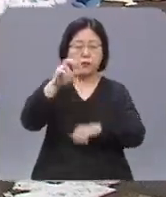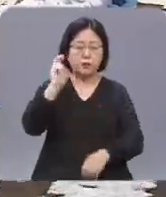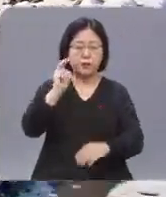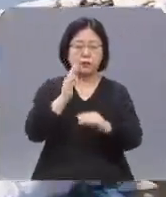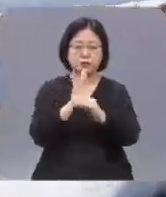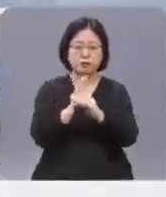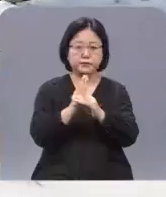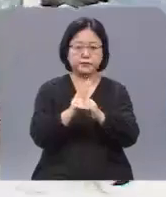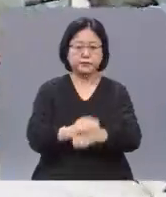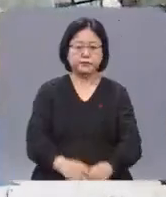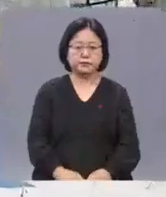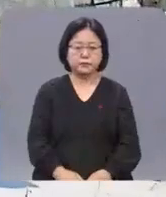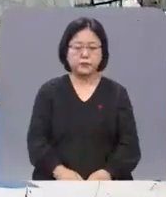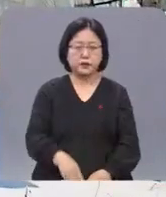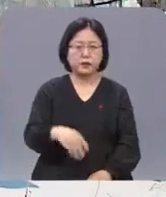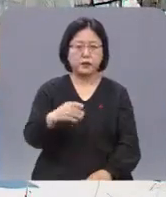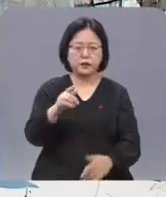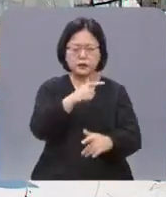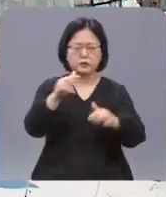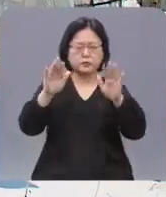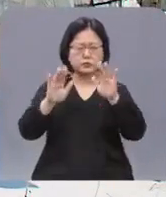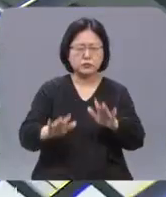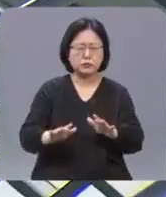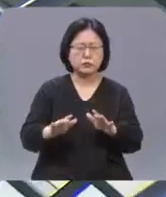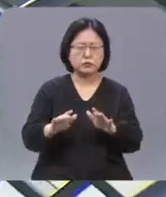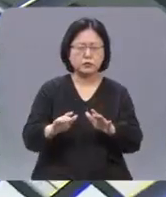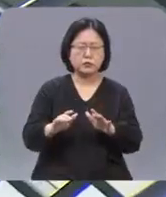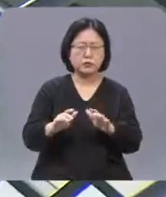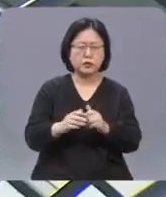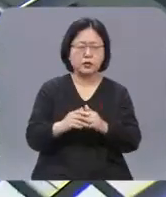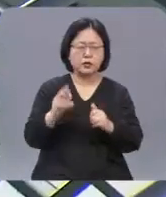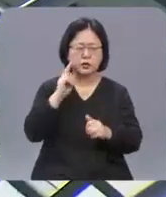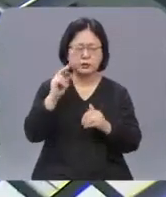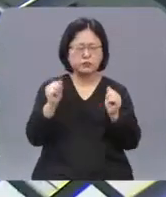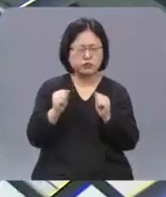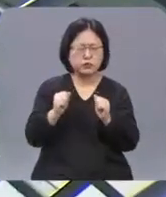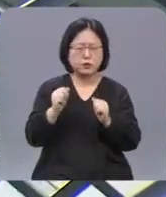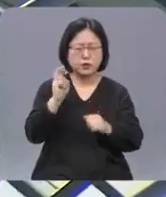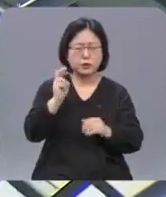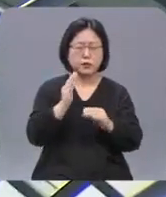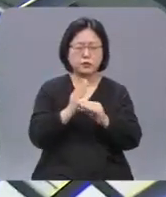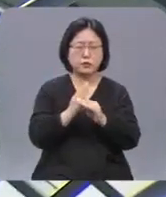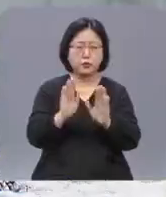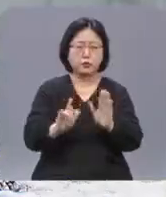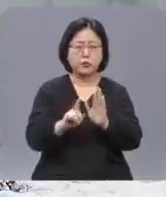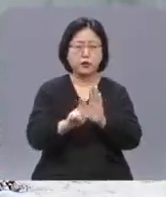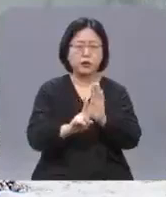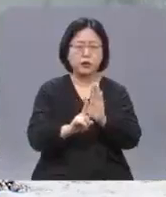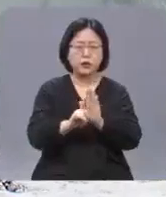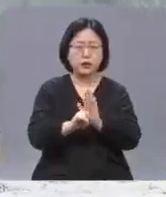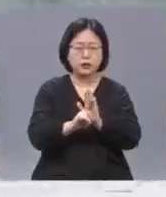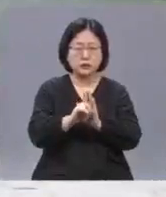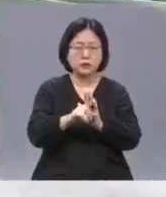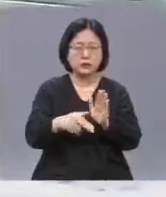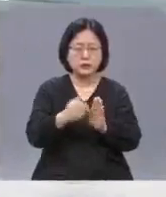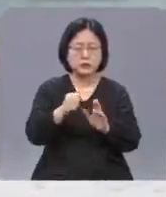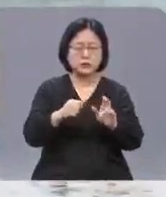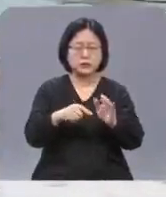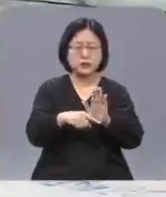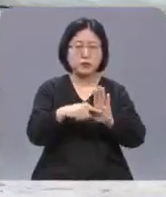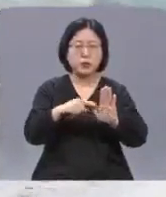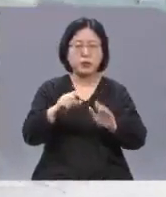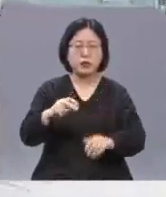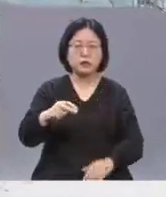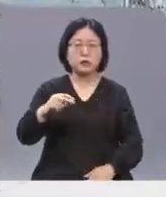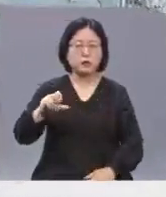예고했습니다 폭설과 함께 강력한 한파도 예고됐는데요 오늘 아침 장흥이 영하 2.5도까지